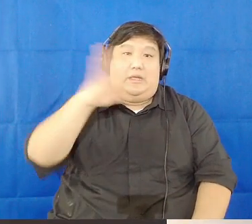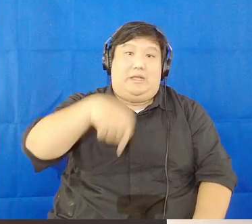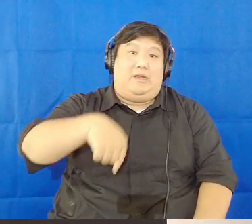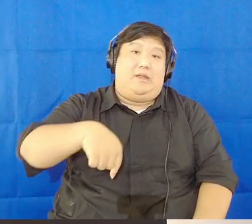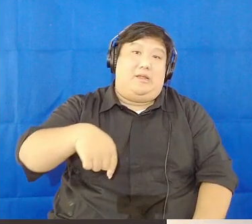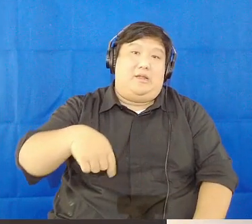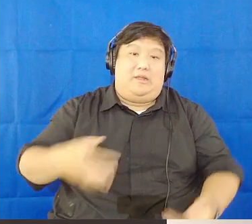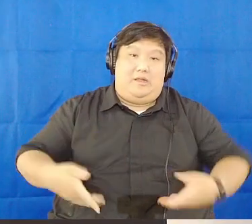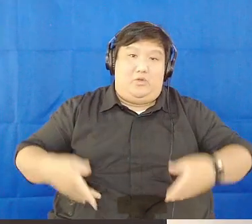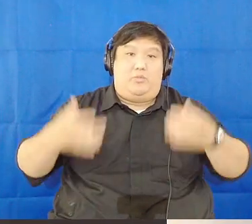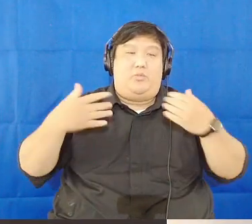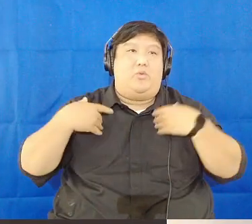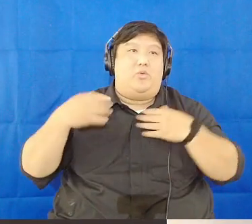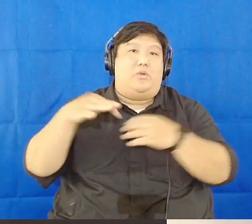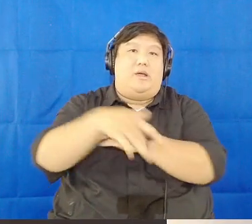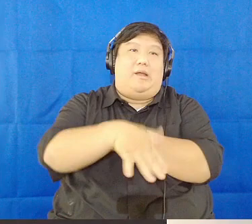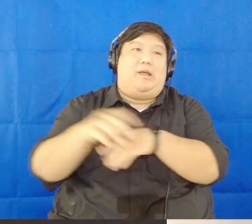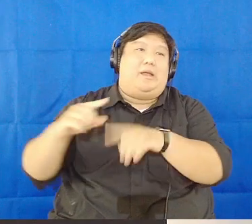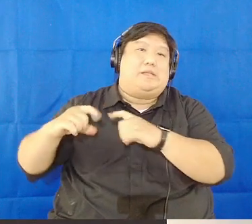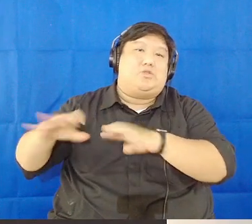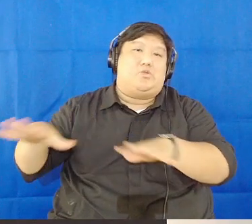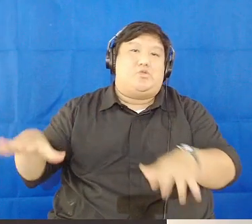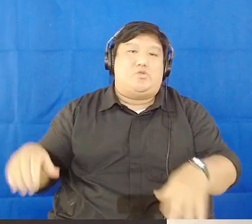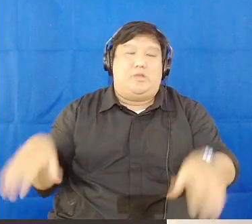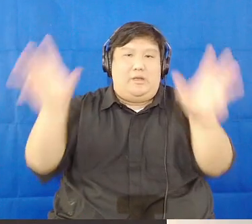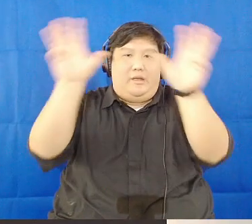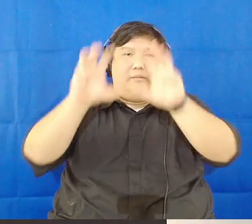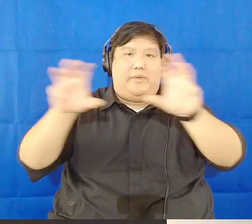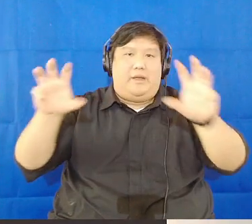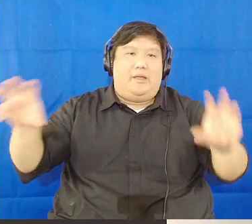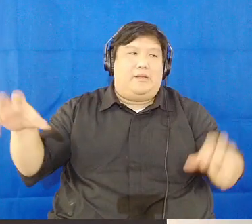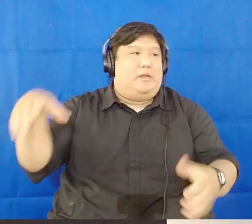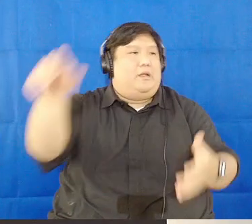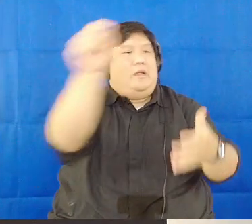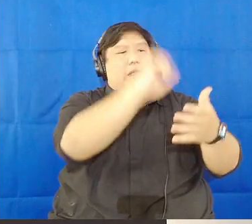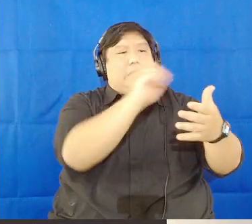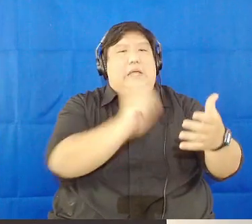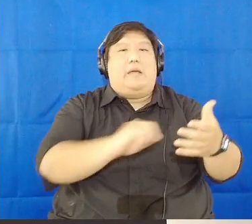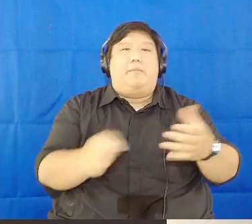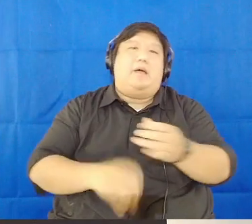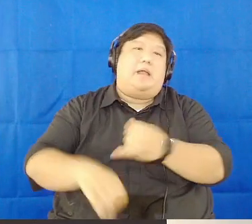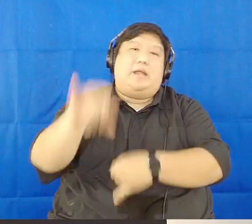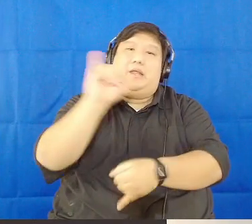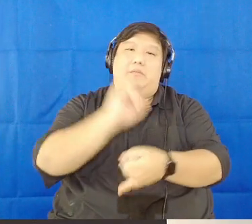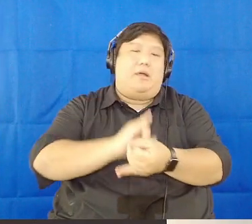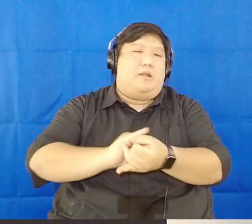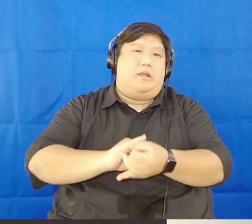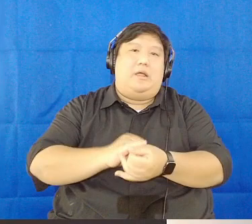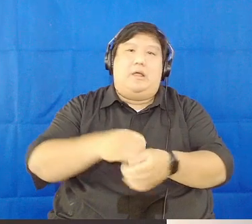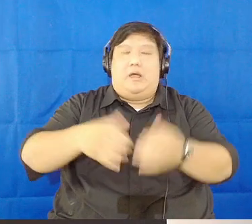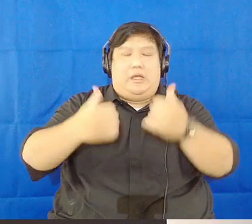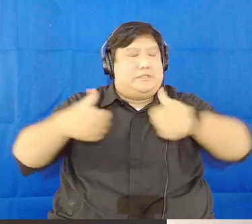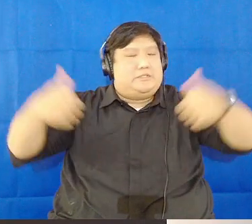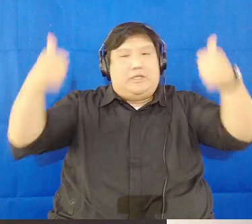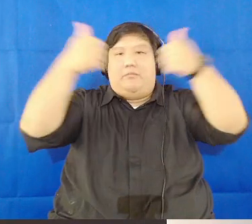Kristus. Suatu gambaran iman yang luar biasa yang dirayakan, yang begitu indah oleh